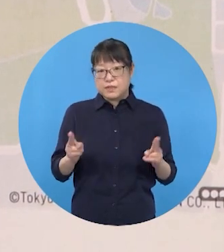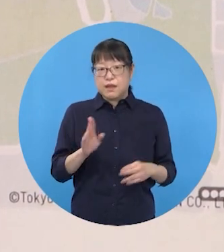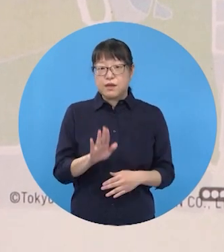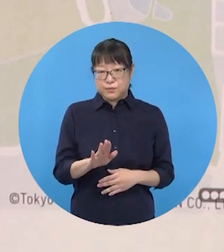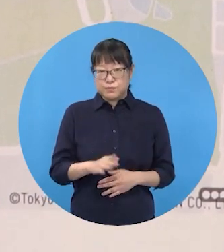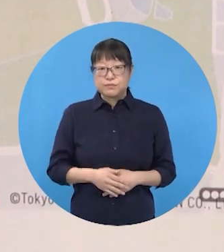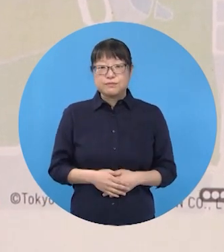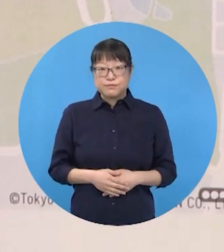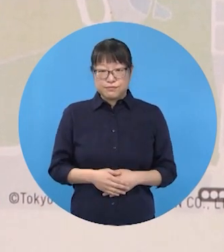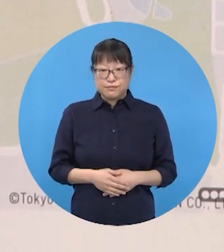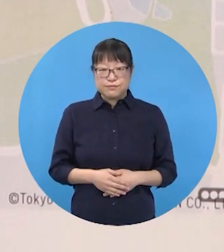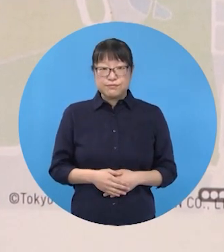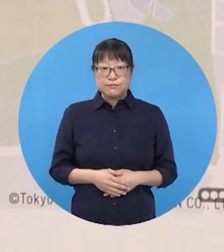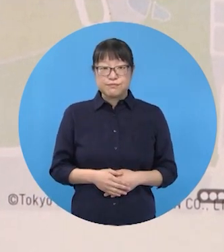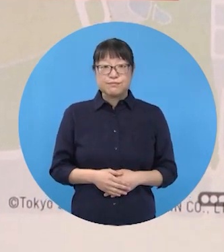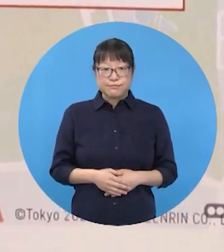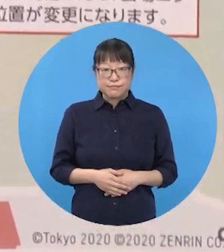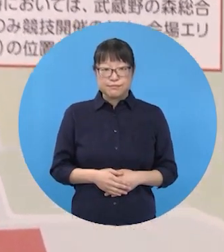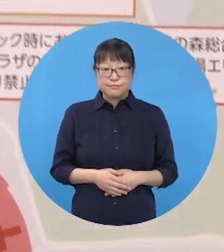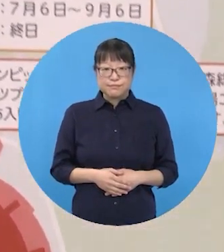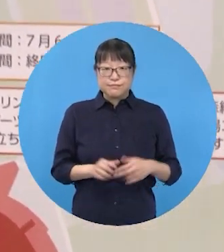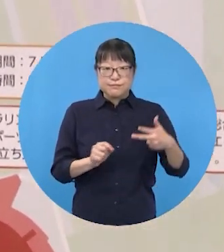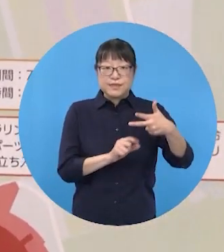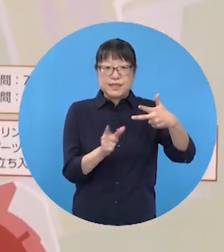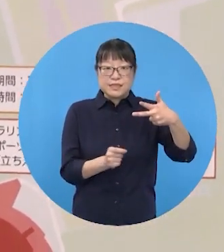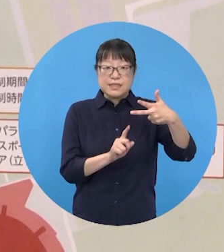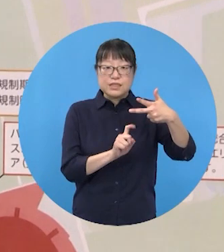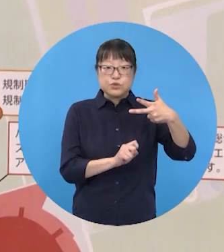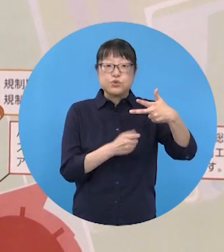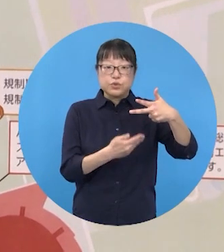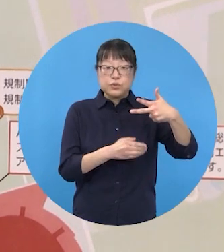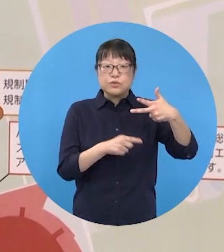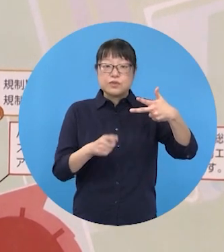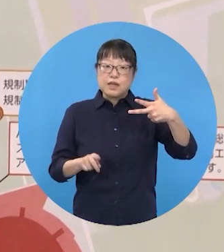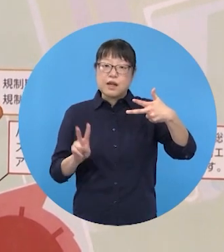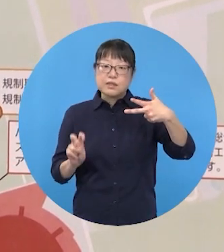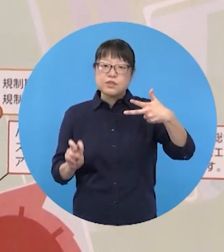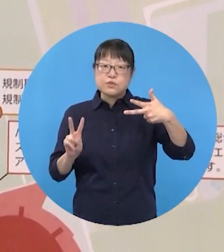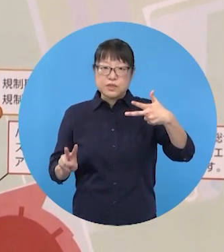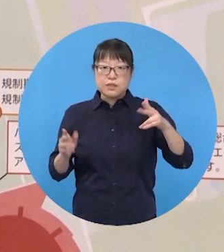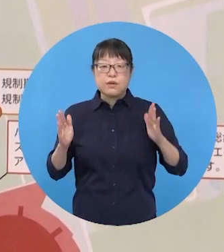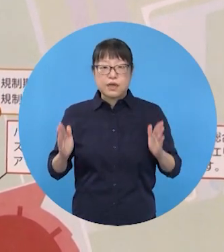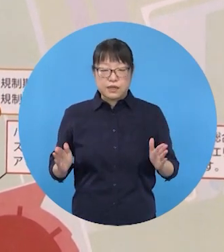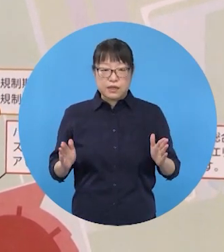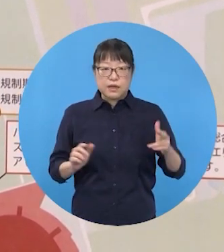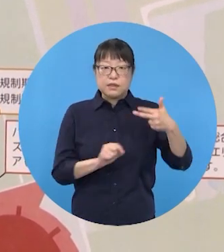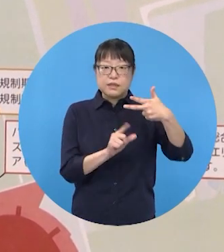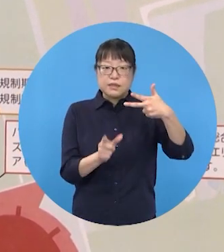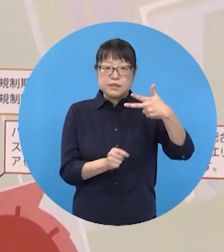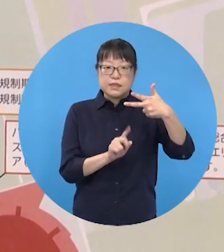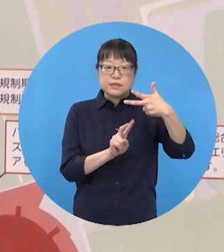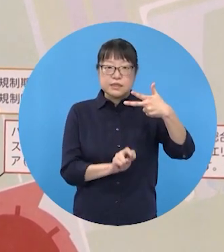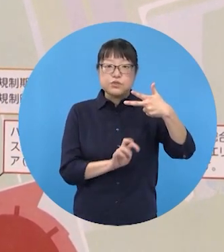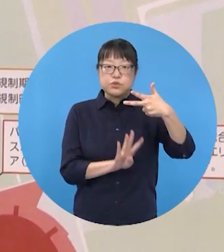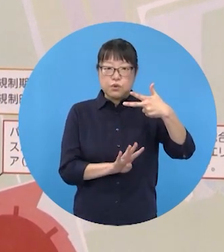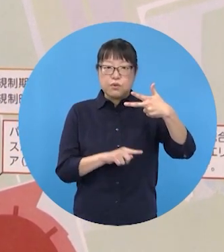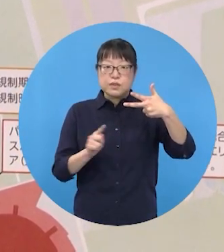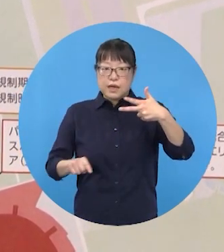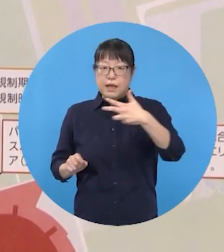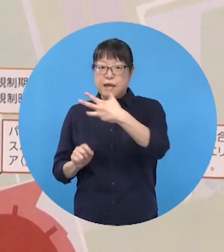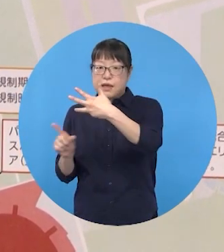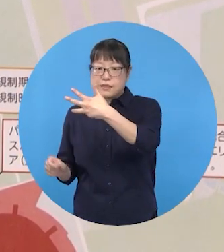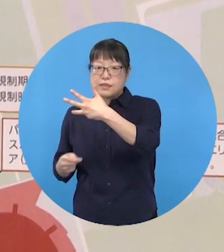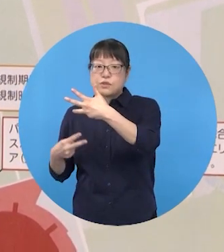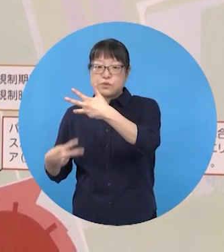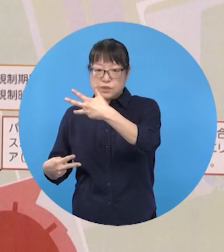。最後に7月19日から7月22日、7月24日から8月2